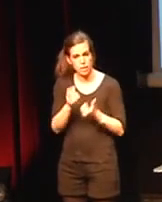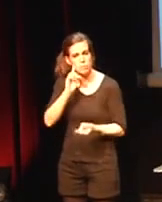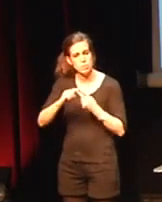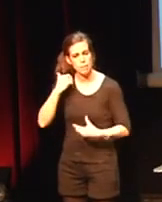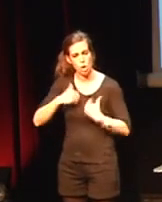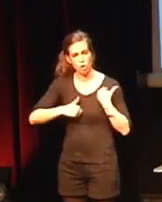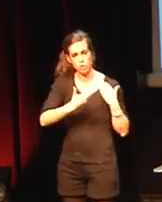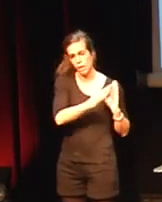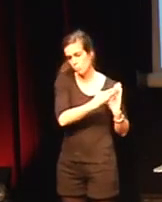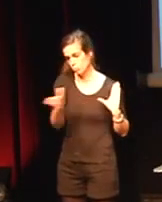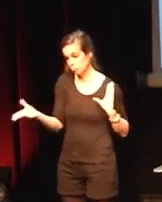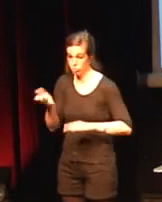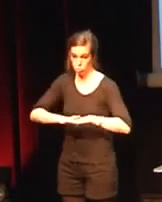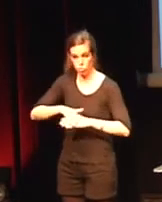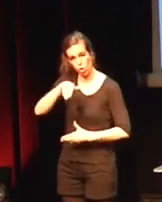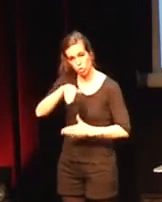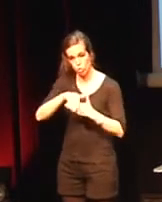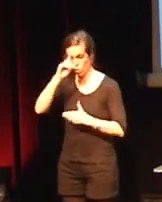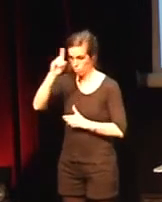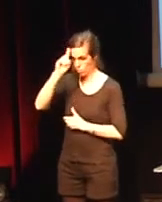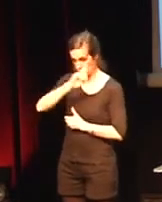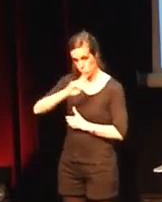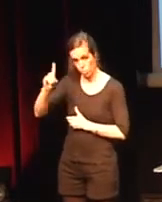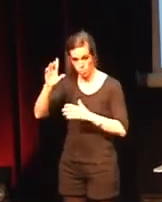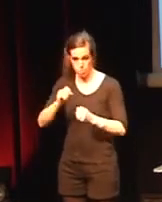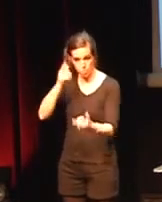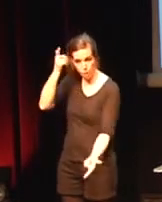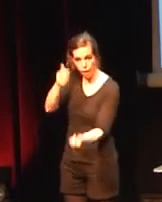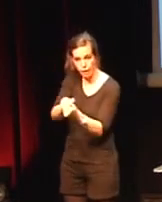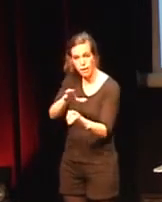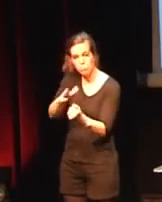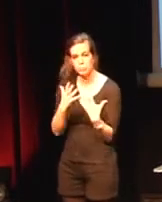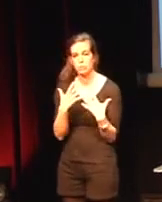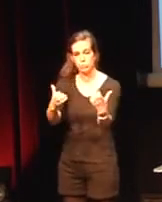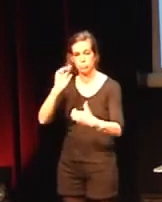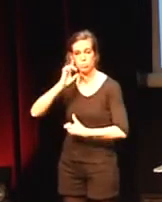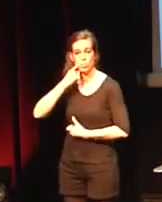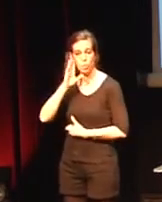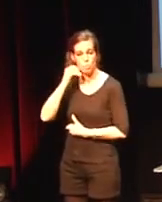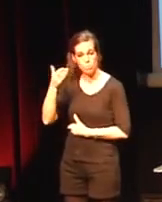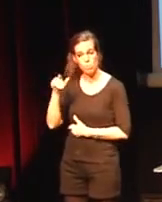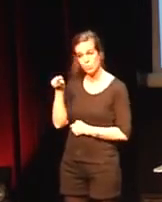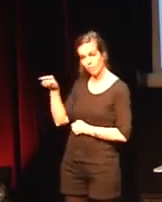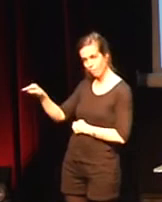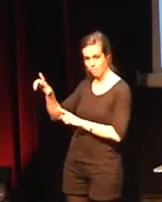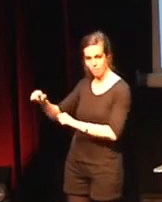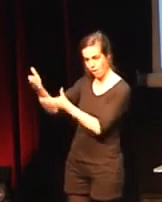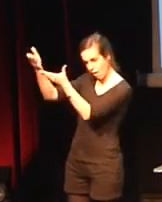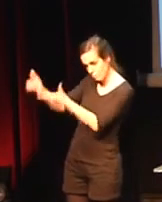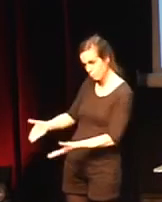avons pensé donc rentrer un petit peu hommage au public sourd et malentendant et vous avez à côté de moi là sur ma droite sur votre gauche